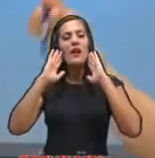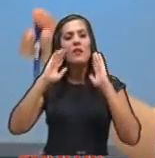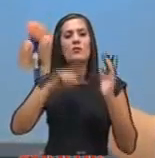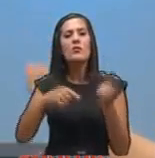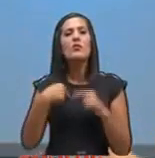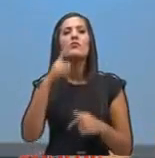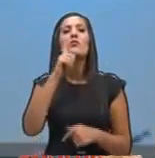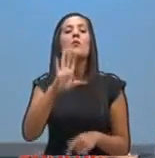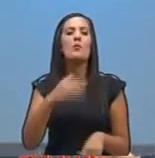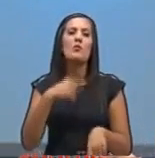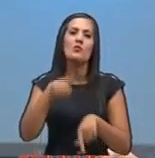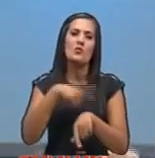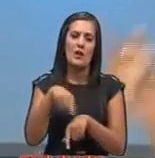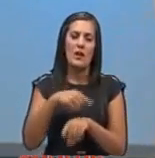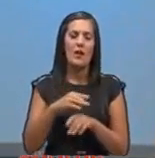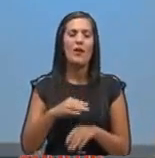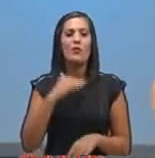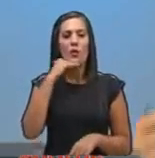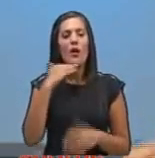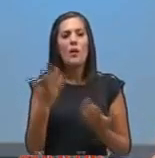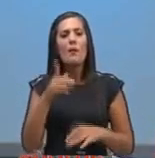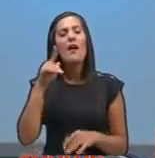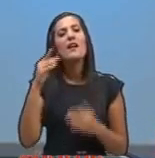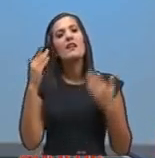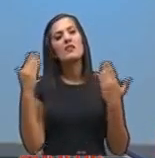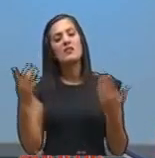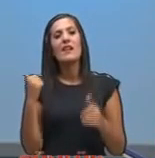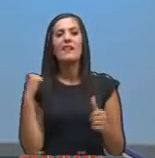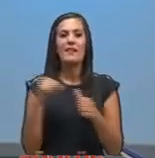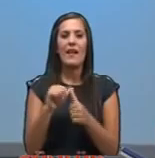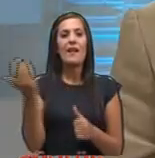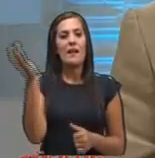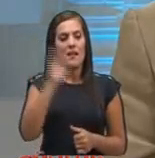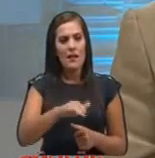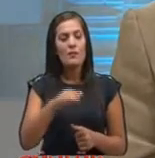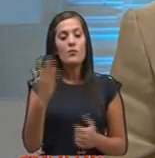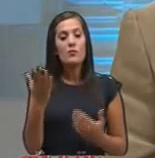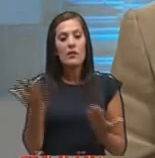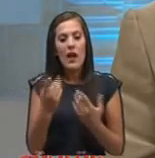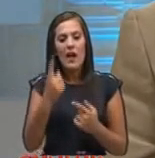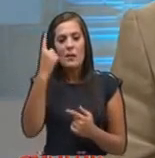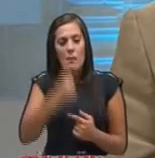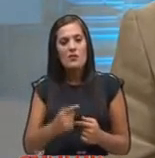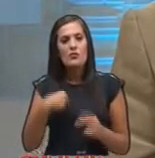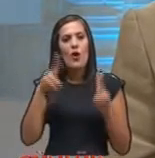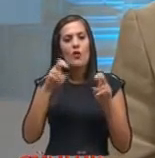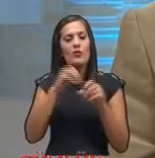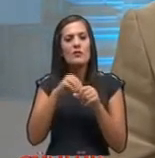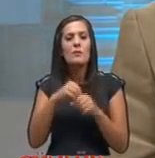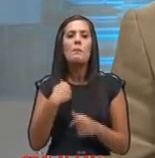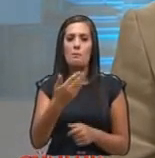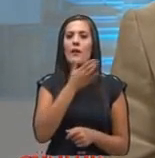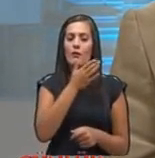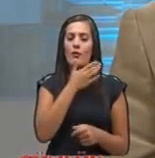bunları soramıyorum çünkü süremiz doldu. Ama inşallah tekrar bir araya gelelim çünkü daha başındayız konunun.